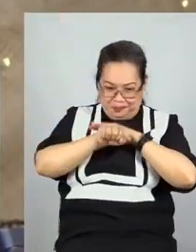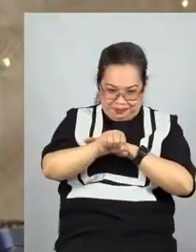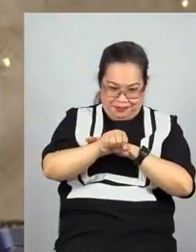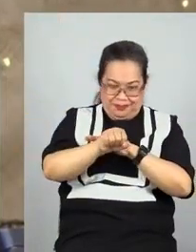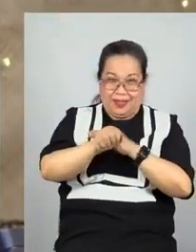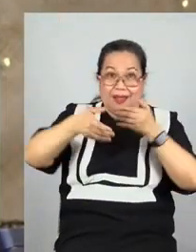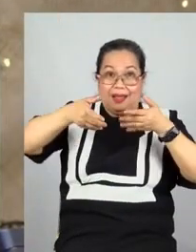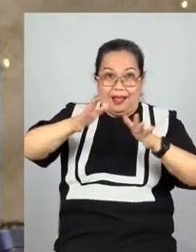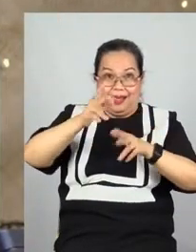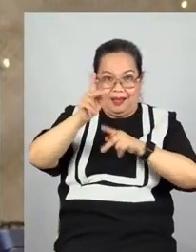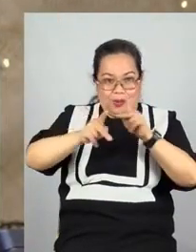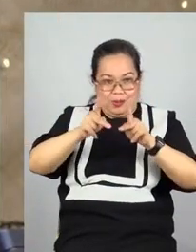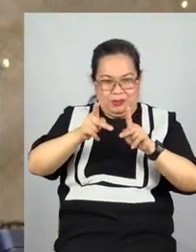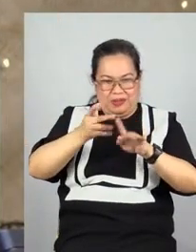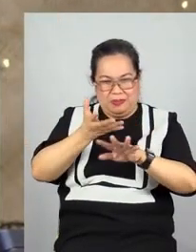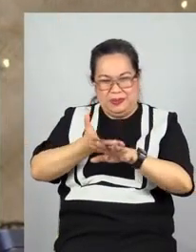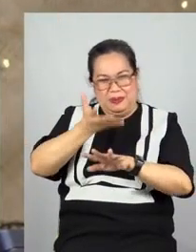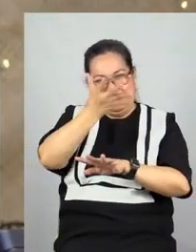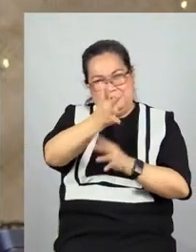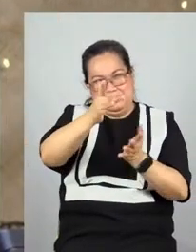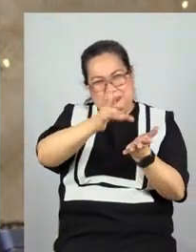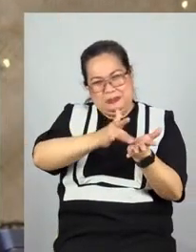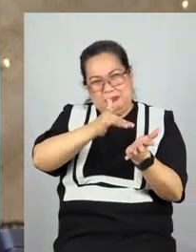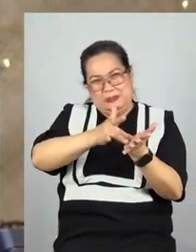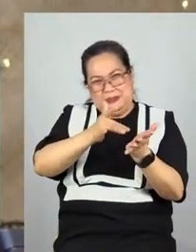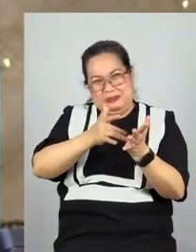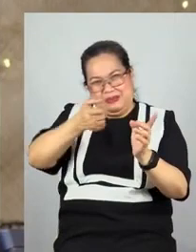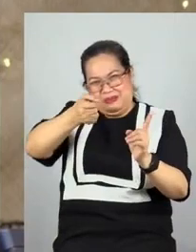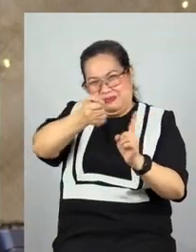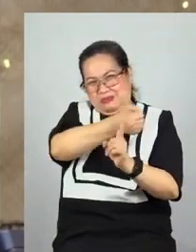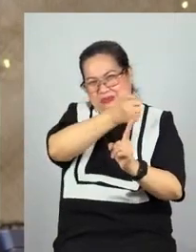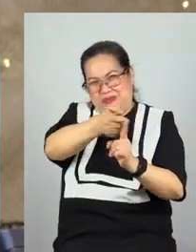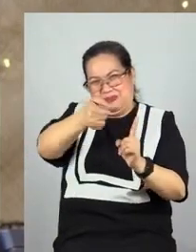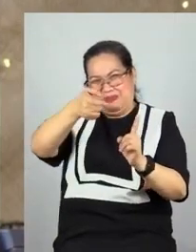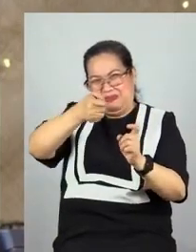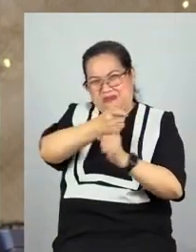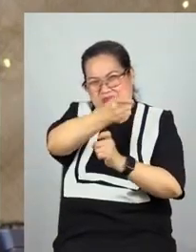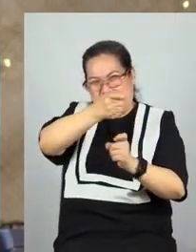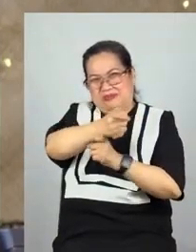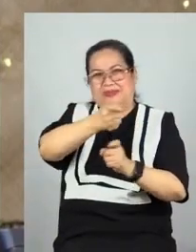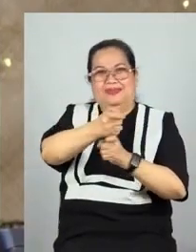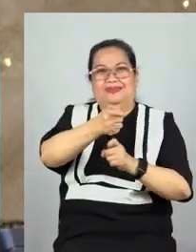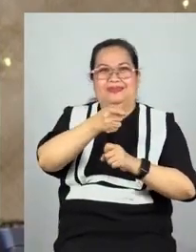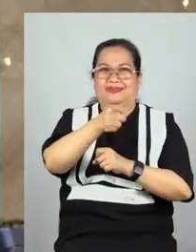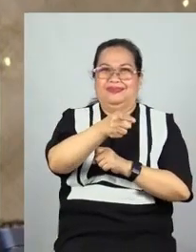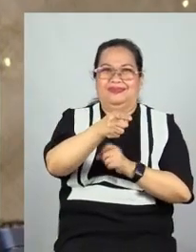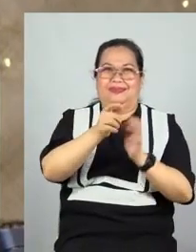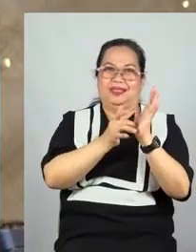tao ay questionin siya, hamunin siya,